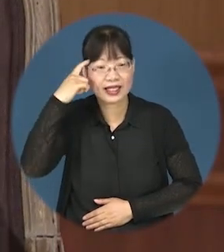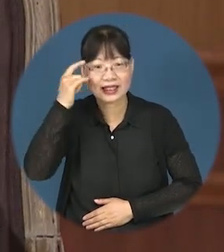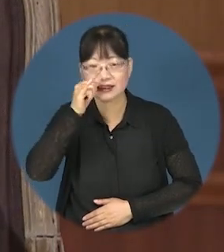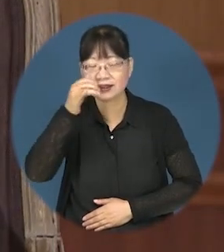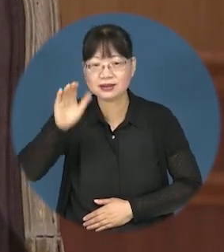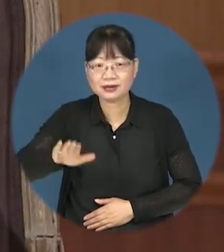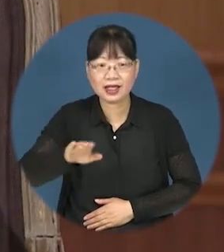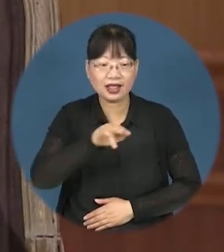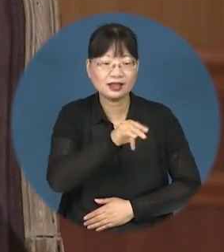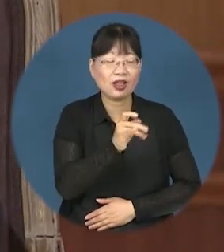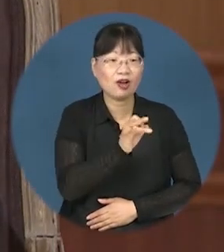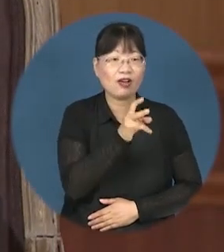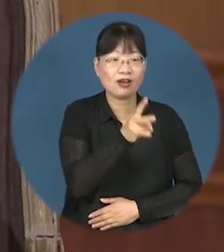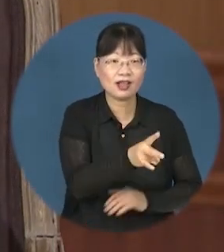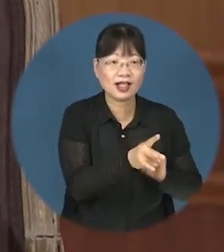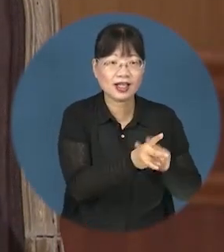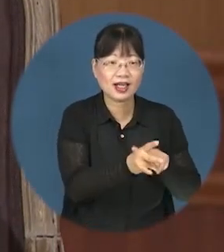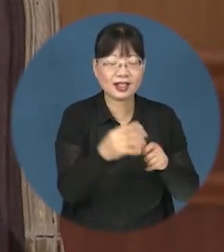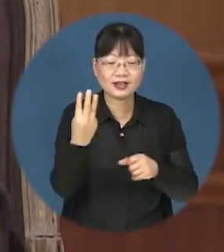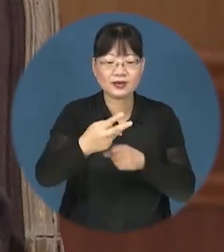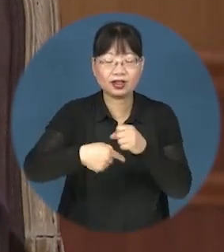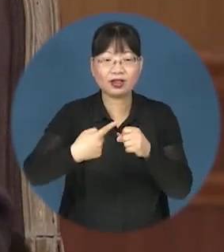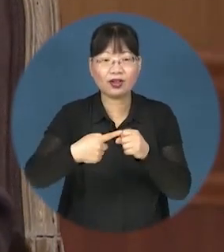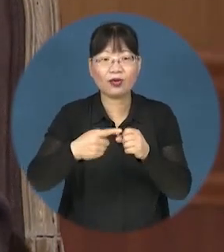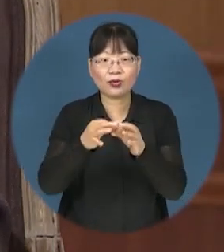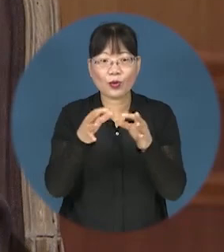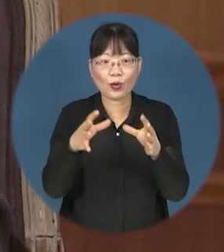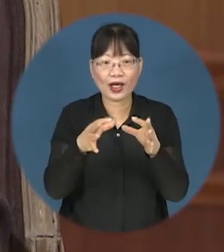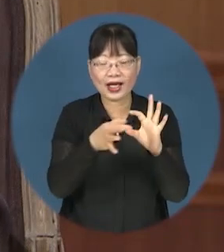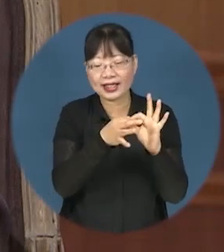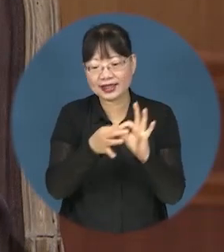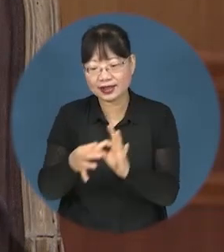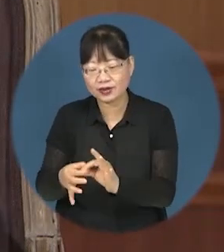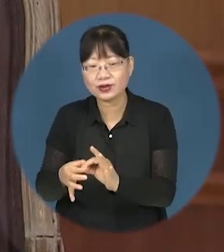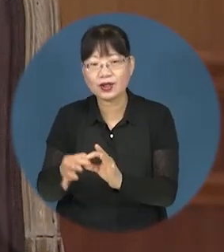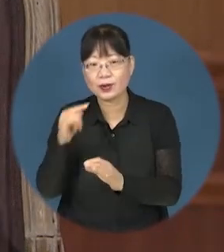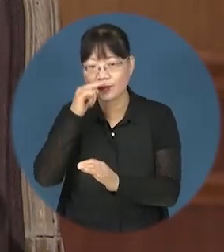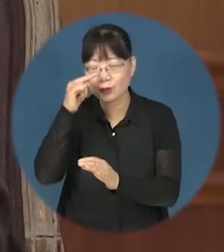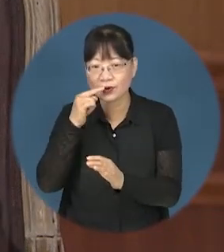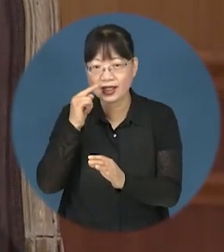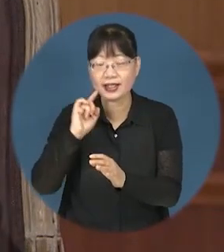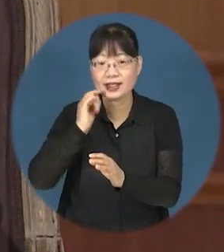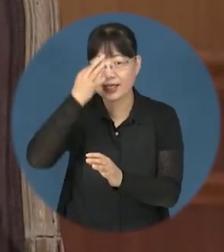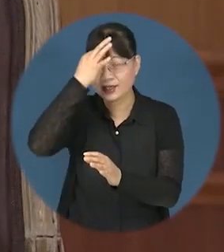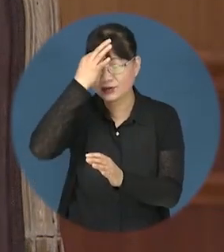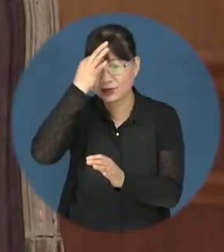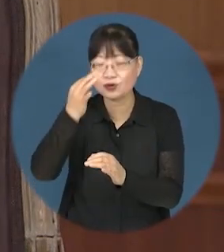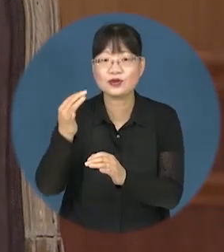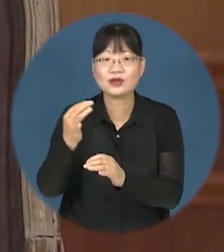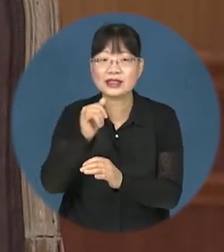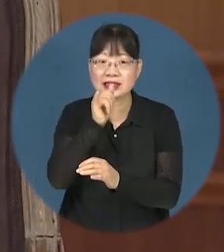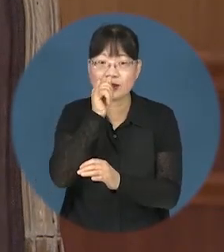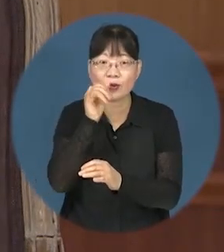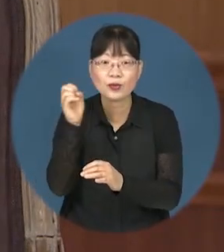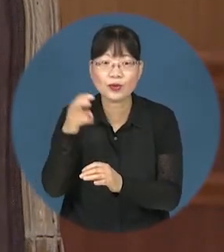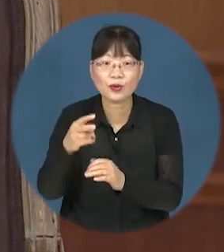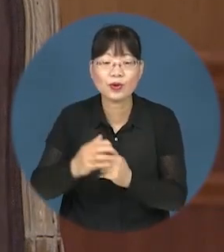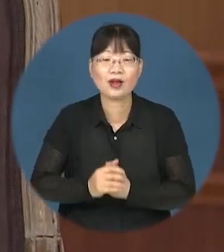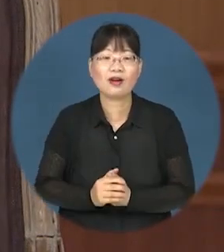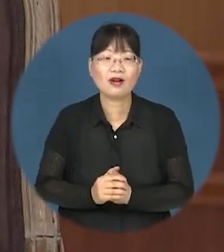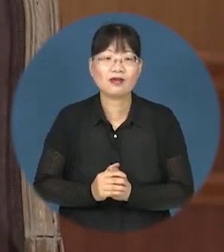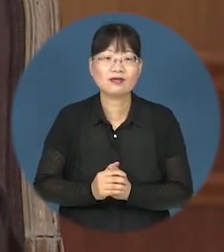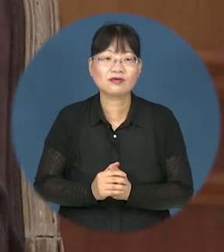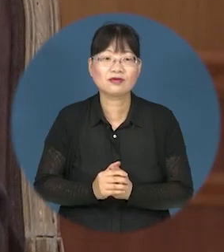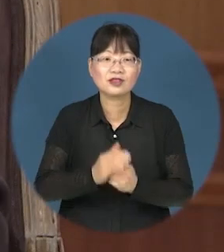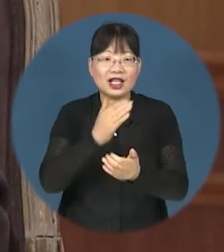서 에는 3천 년 간 이어온 동양 예술이라고 생각을 하시고 필 번 굉장히 많잖아요 모전 대행 초